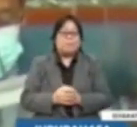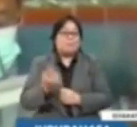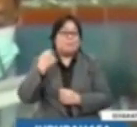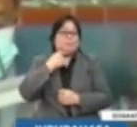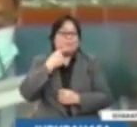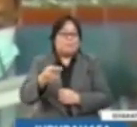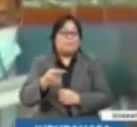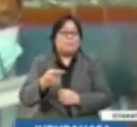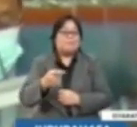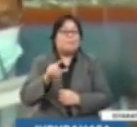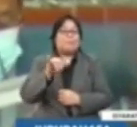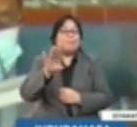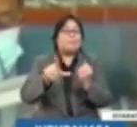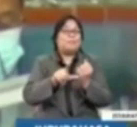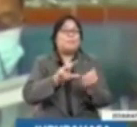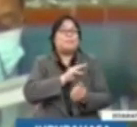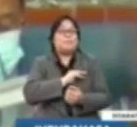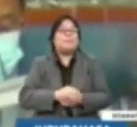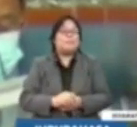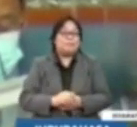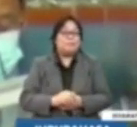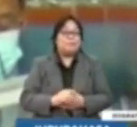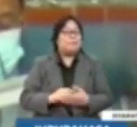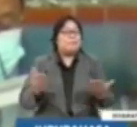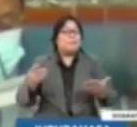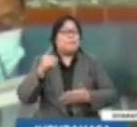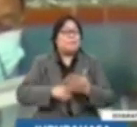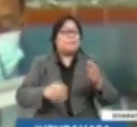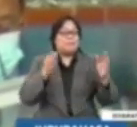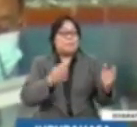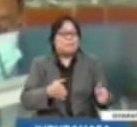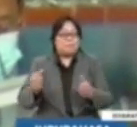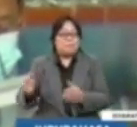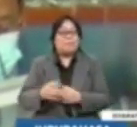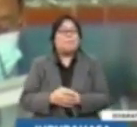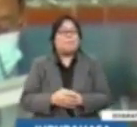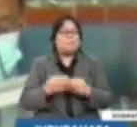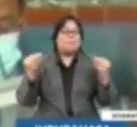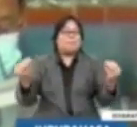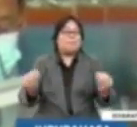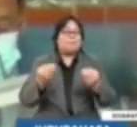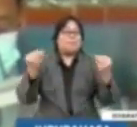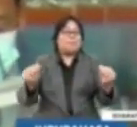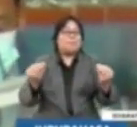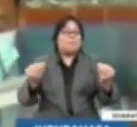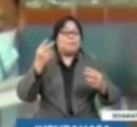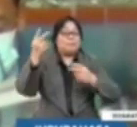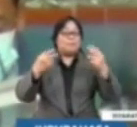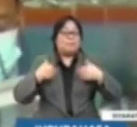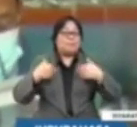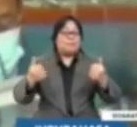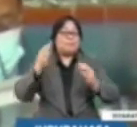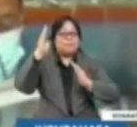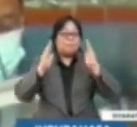dinyatakan oleh jagomart semalam tinggi dana Apakah perancangan majelis pelanjungan